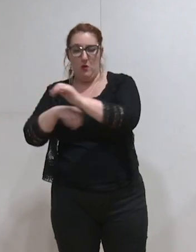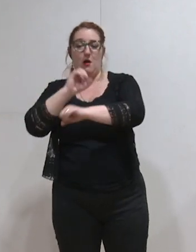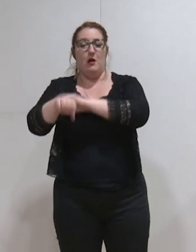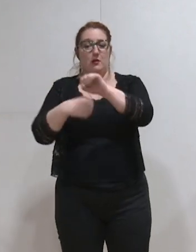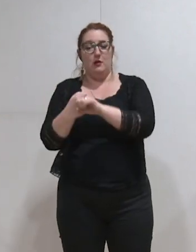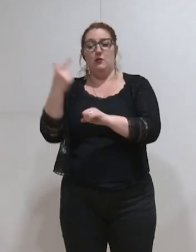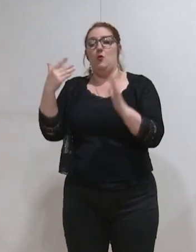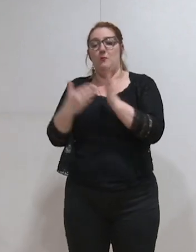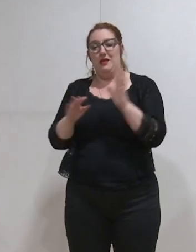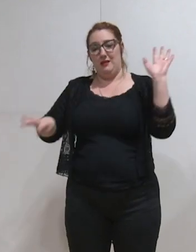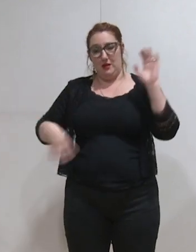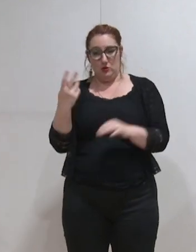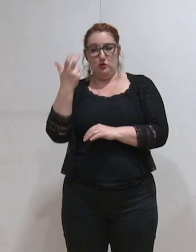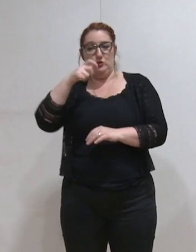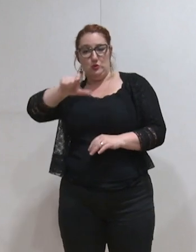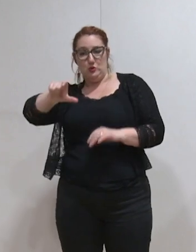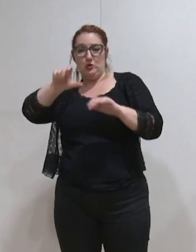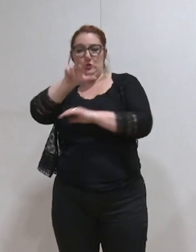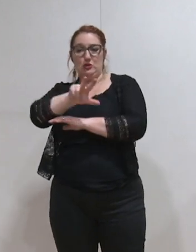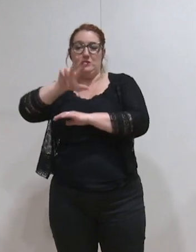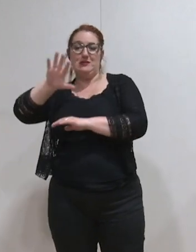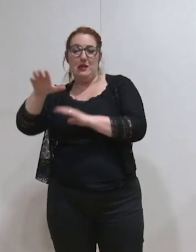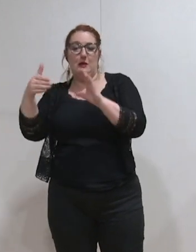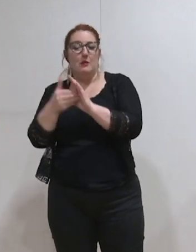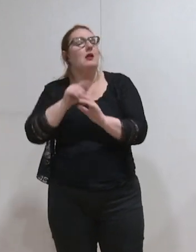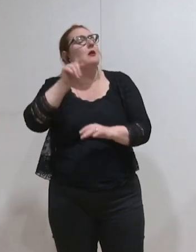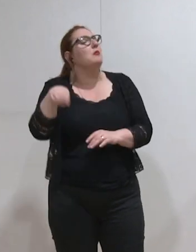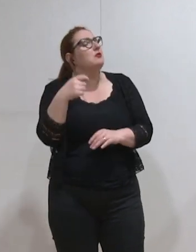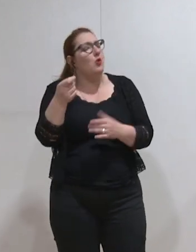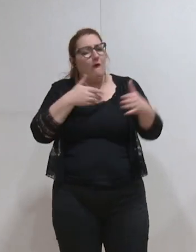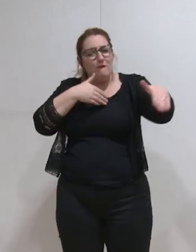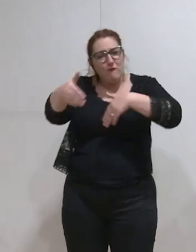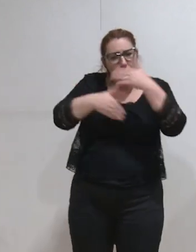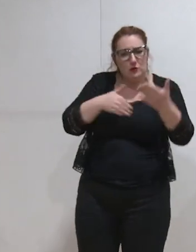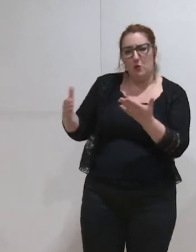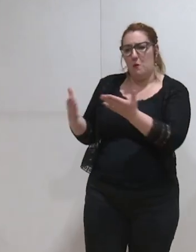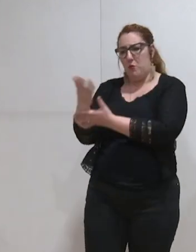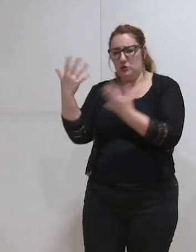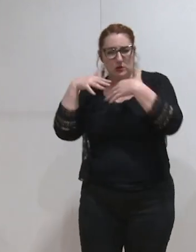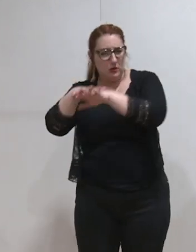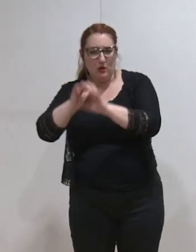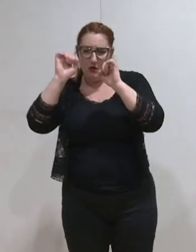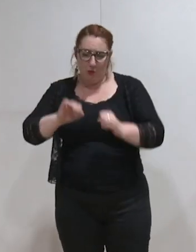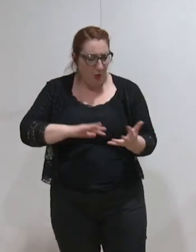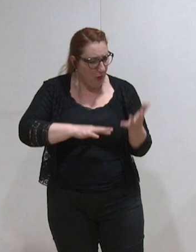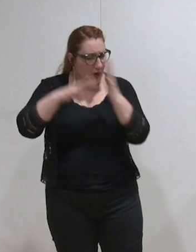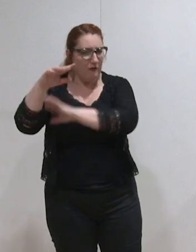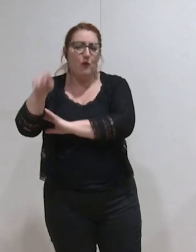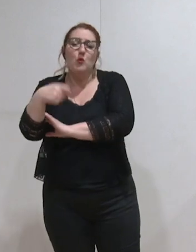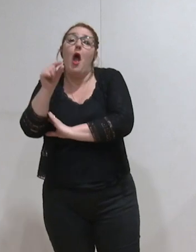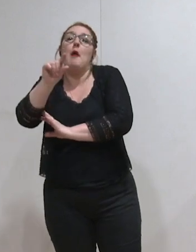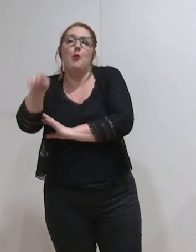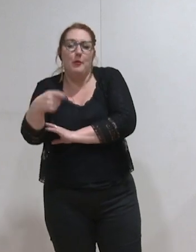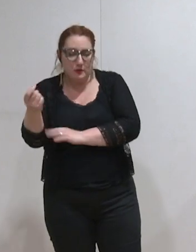235000 alors bien sûr tout ça c'est fonctionnement et projet donc ça peut légitimement évoluer quelque peu